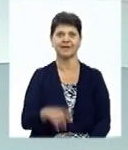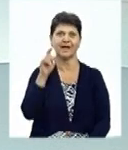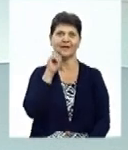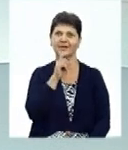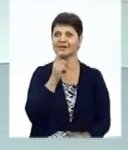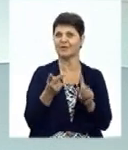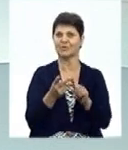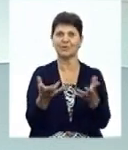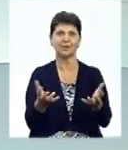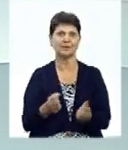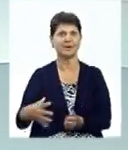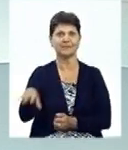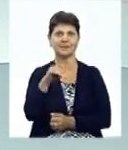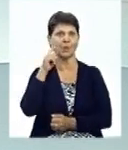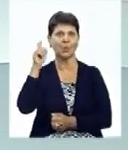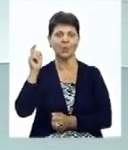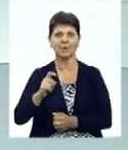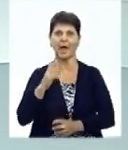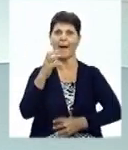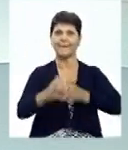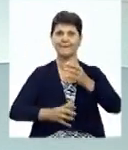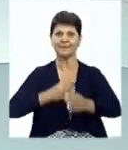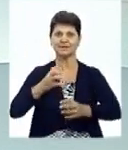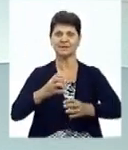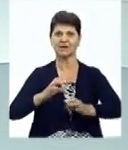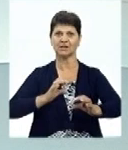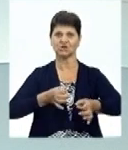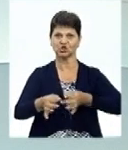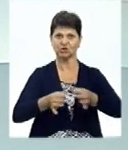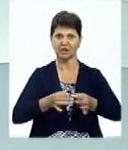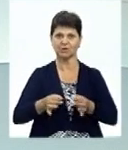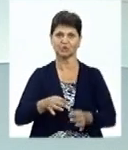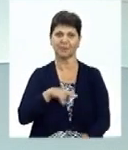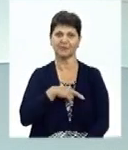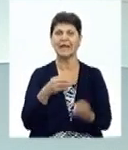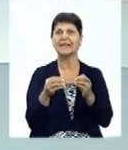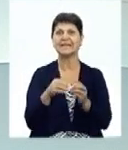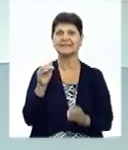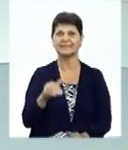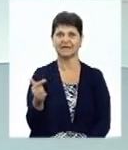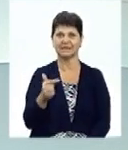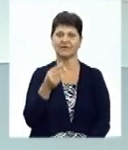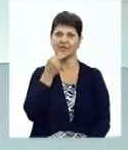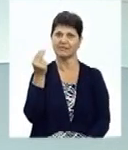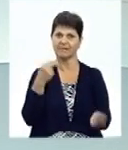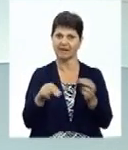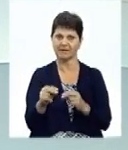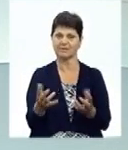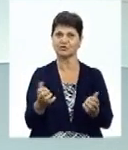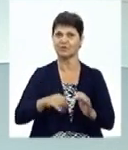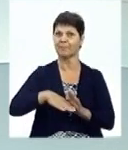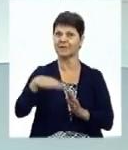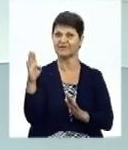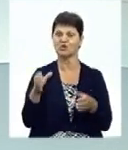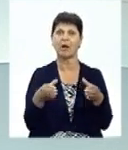Вінниця вдруге приймає всеукраїнські змагання з міжнародних шашок. Призовий фонд турніру – 10 тисяч гривень. Найкращі гравці отримують підвищення